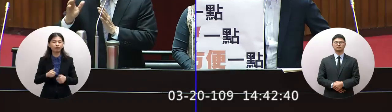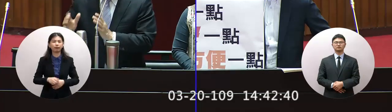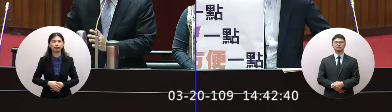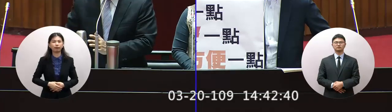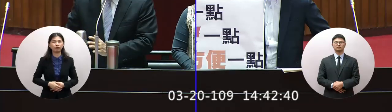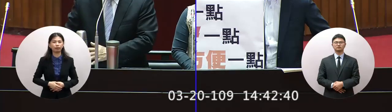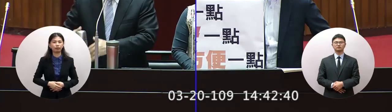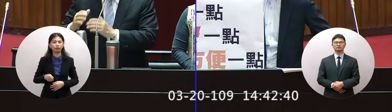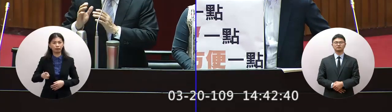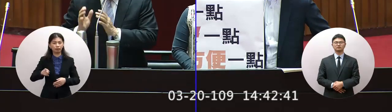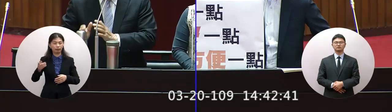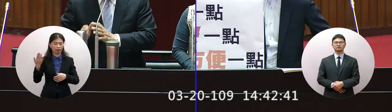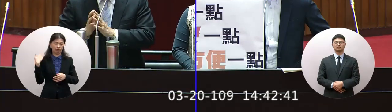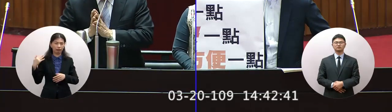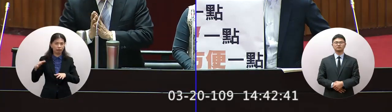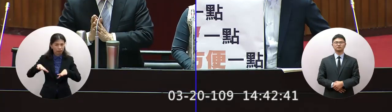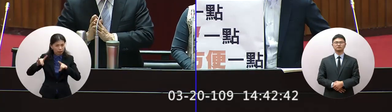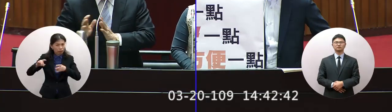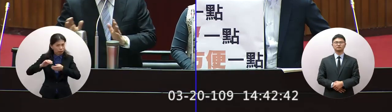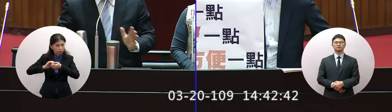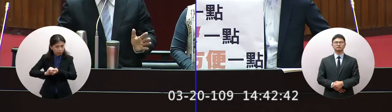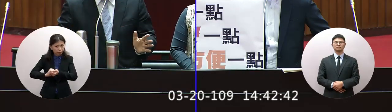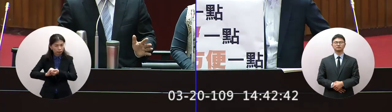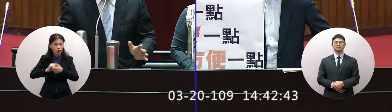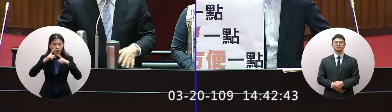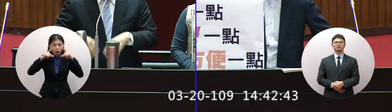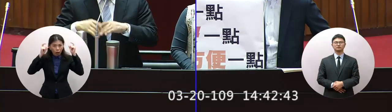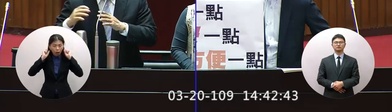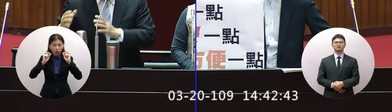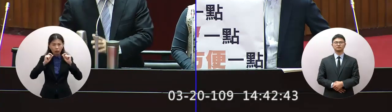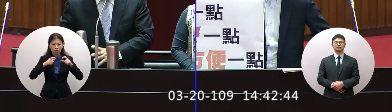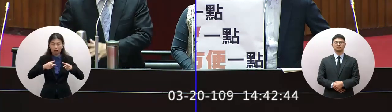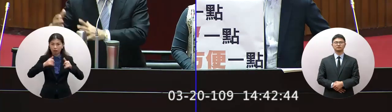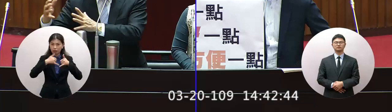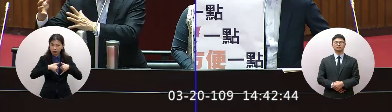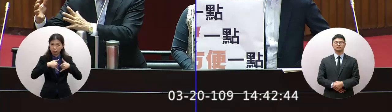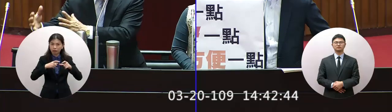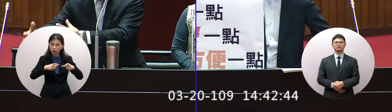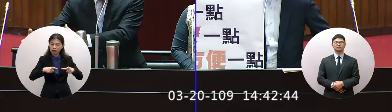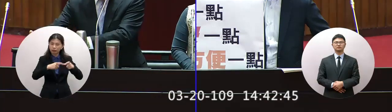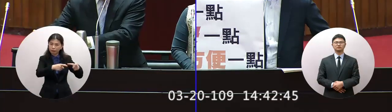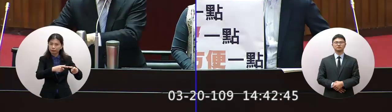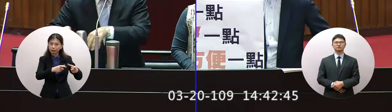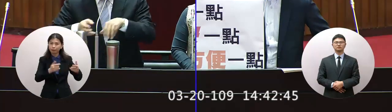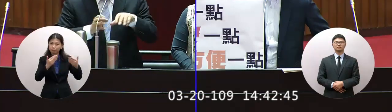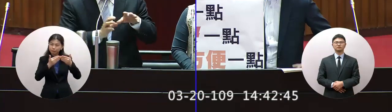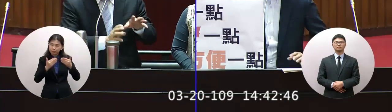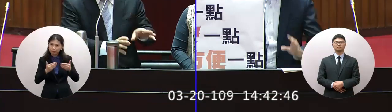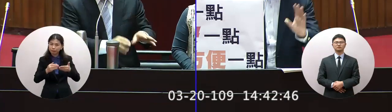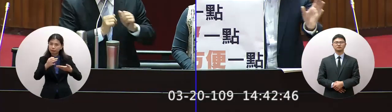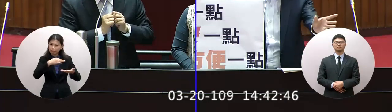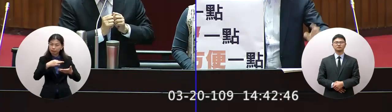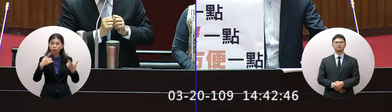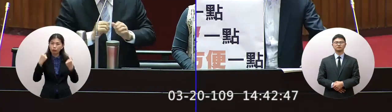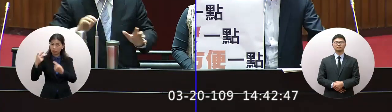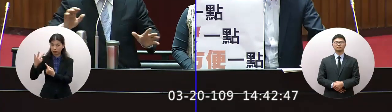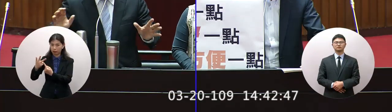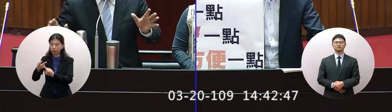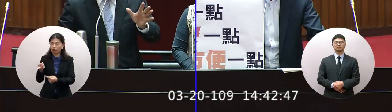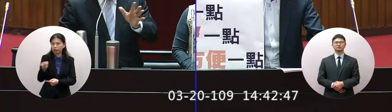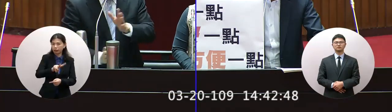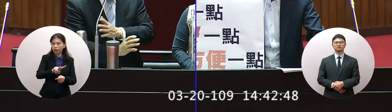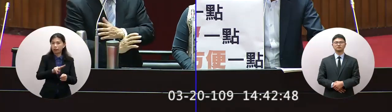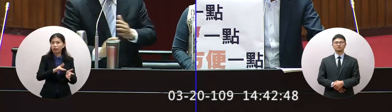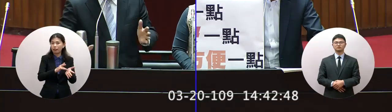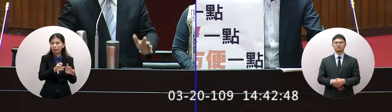初在决定口罩要用实名制的时候，要怎么改从超商变成药局，